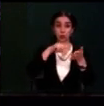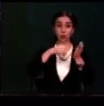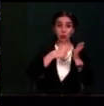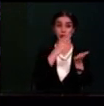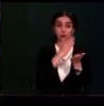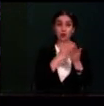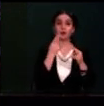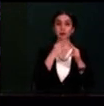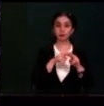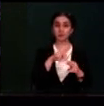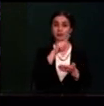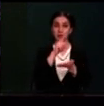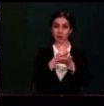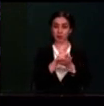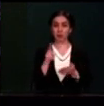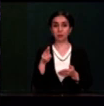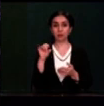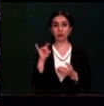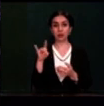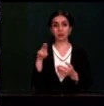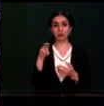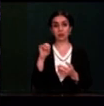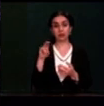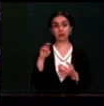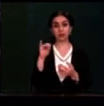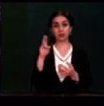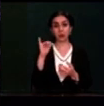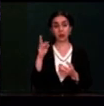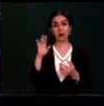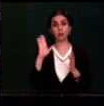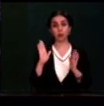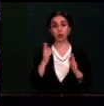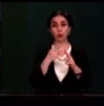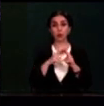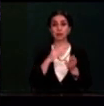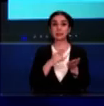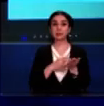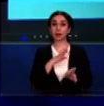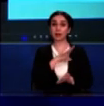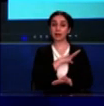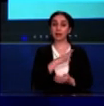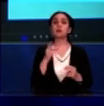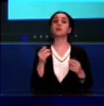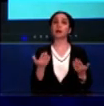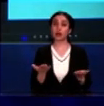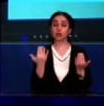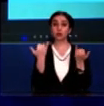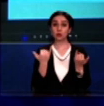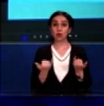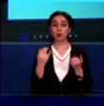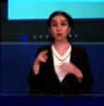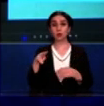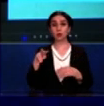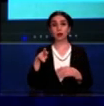tushyapti. Demak, u albatta perpendikulyar bo'lar edi. Buni esa o'tgan darsda isbotlagan edik. Qani, siz bilan